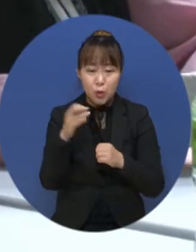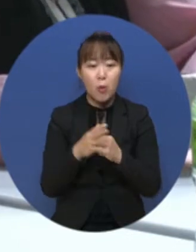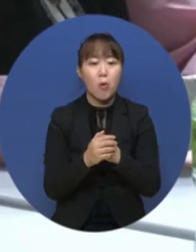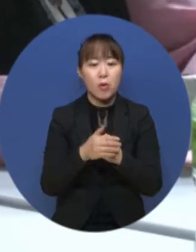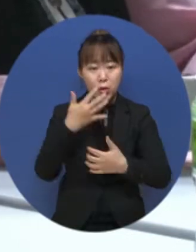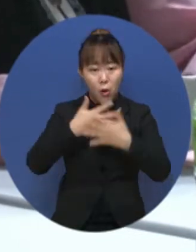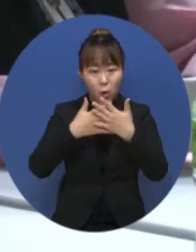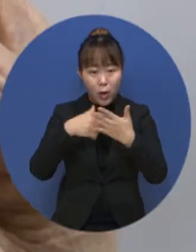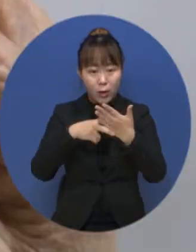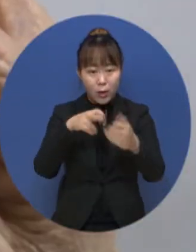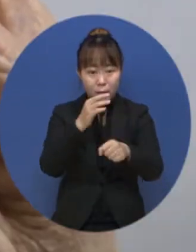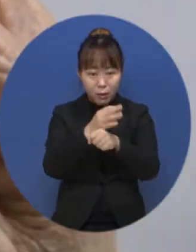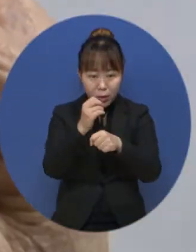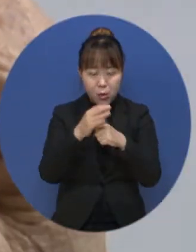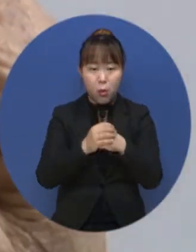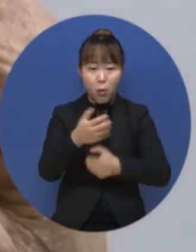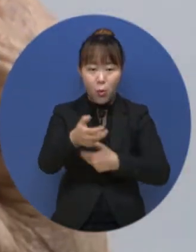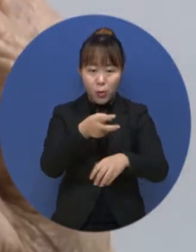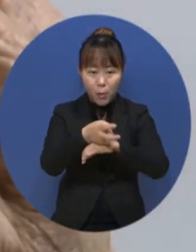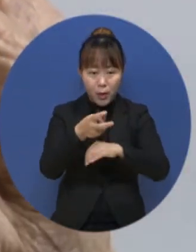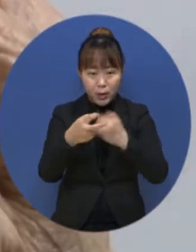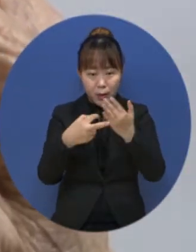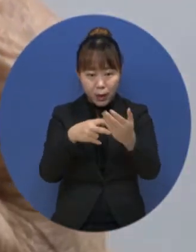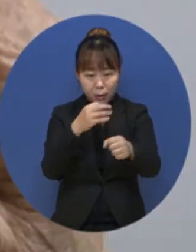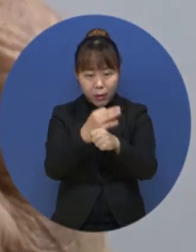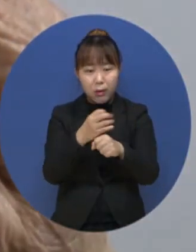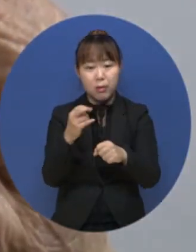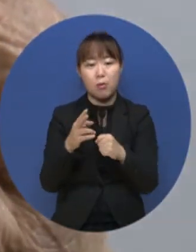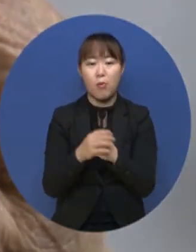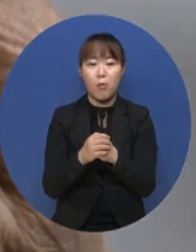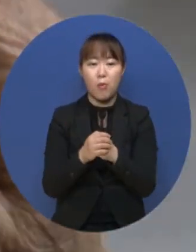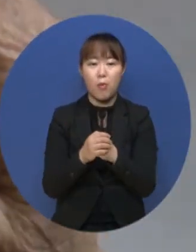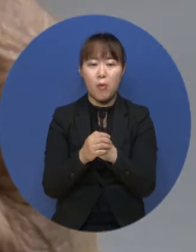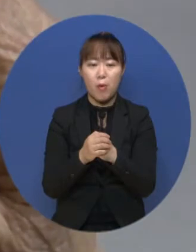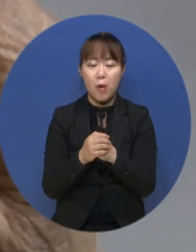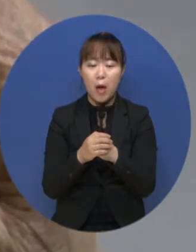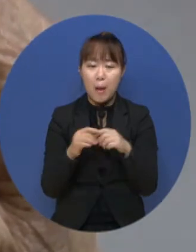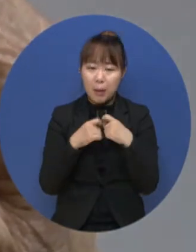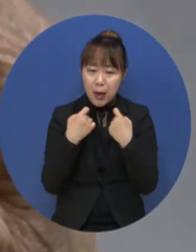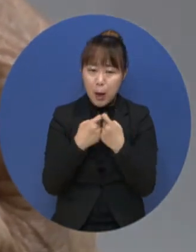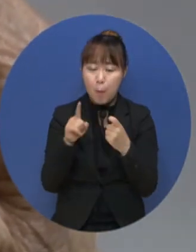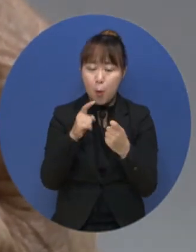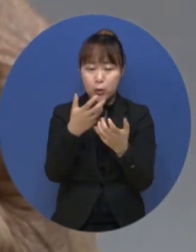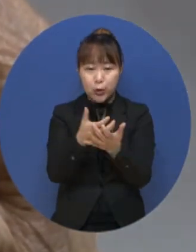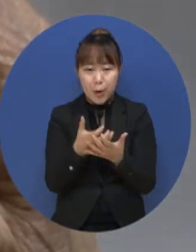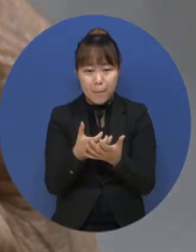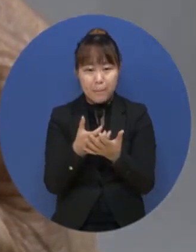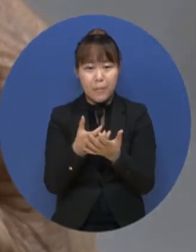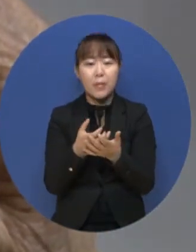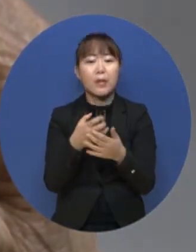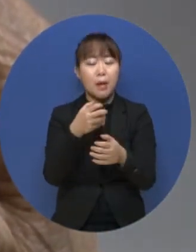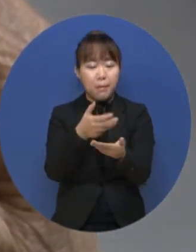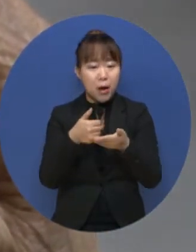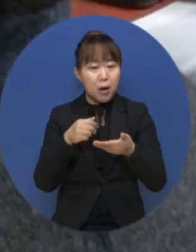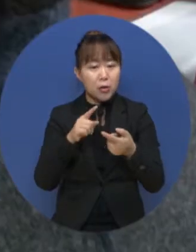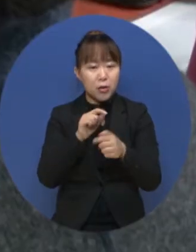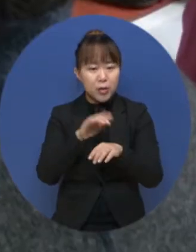발권, 고속버스 티켓 발권, 민원 서류 발급 등을 실습하고 활용법을 익히고